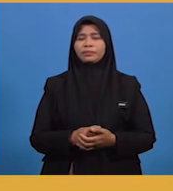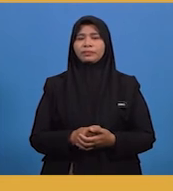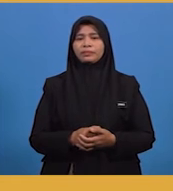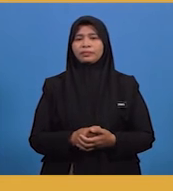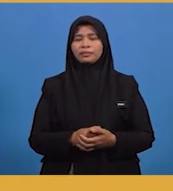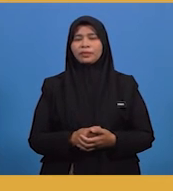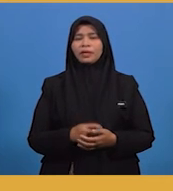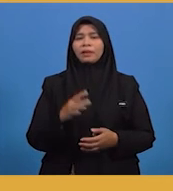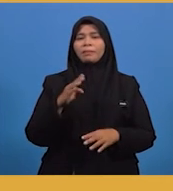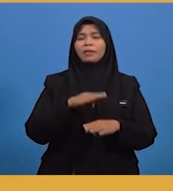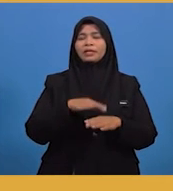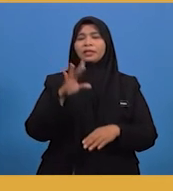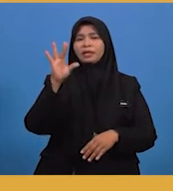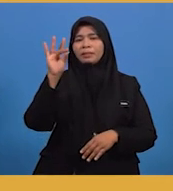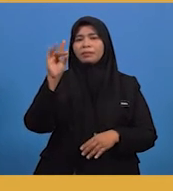Patani pada